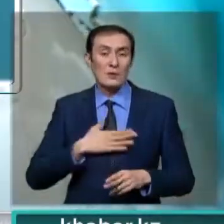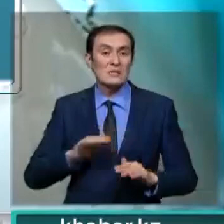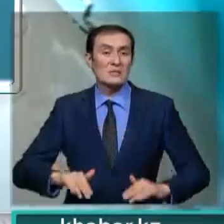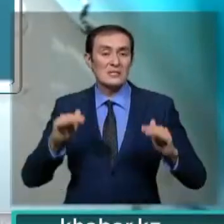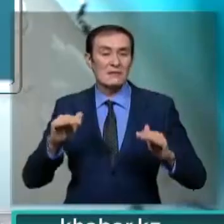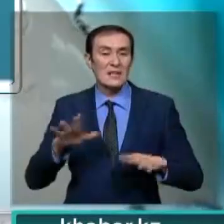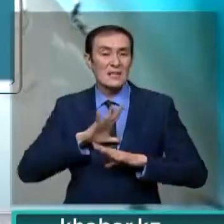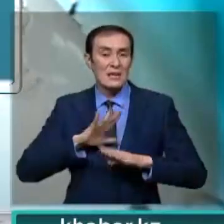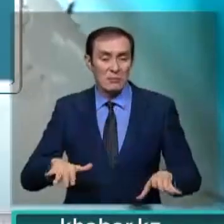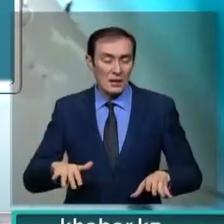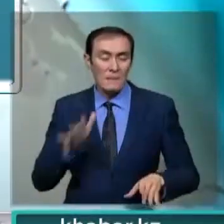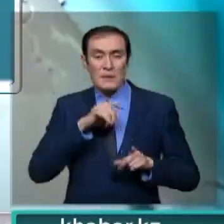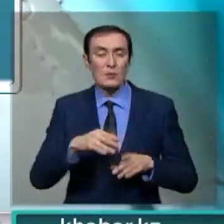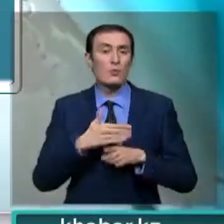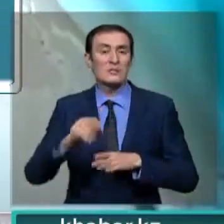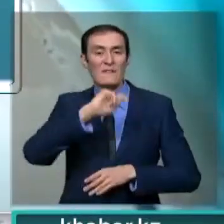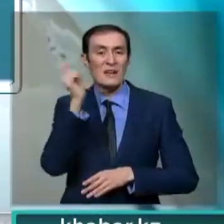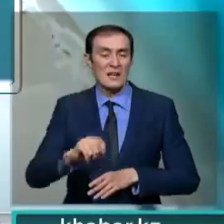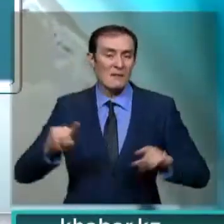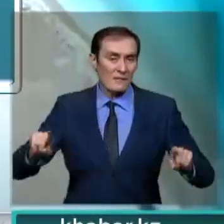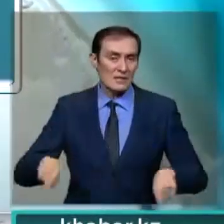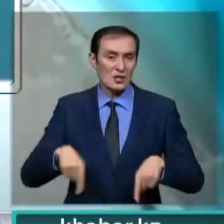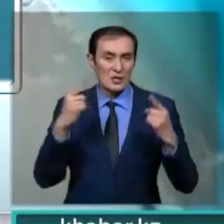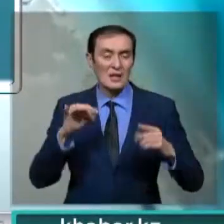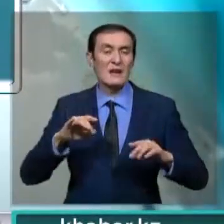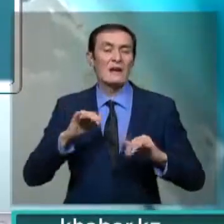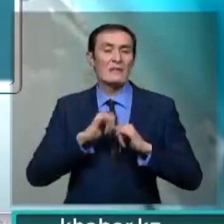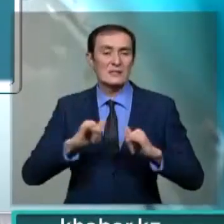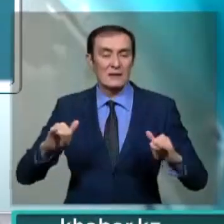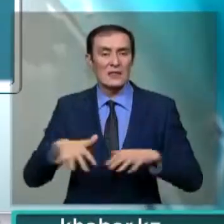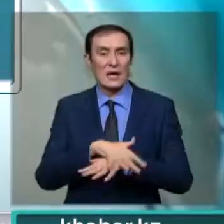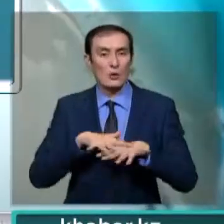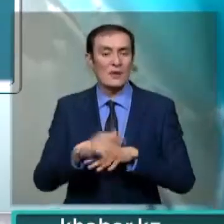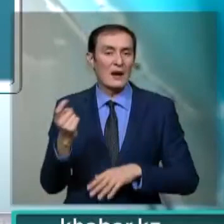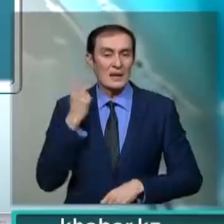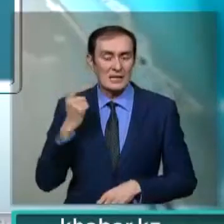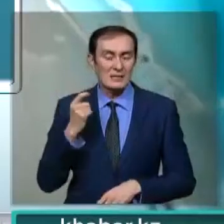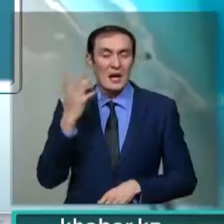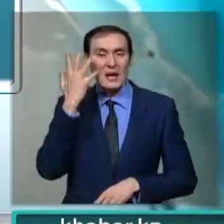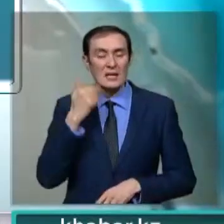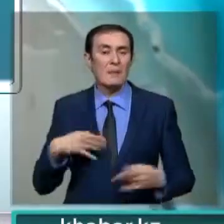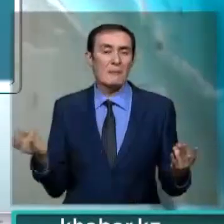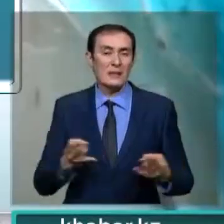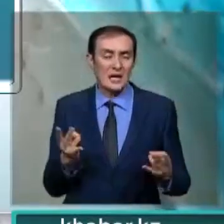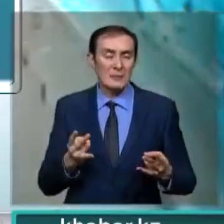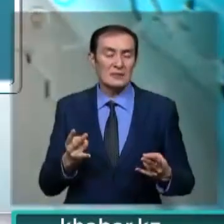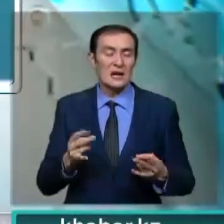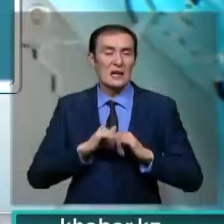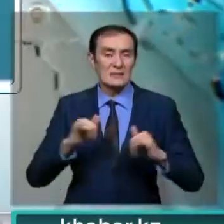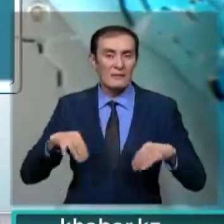моих сверстников период послевоенного возрождения и восстановления народного хозяйства когда понадобилось осваивать целину